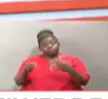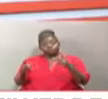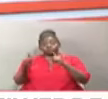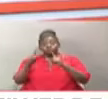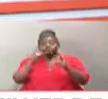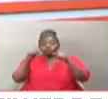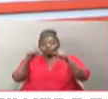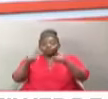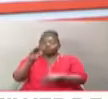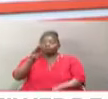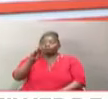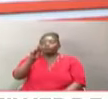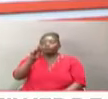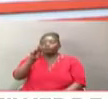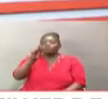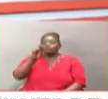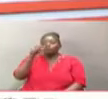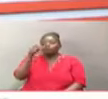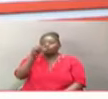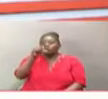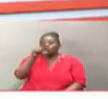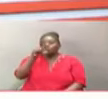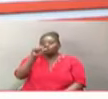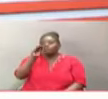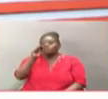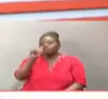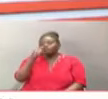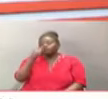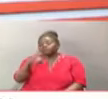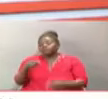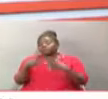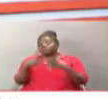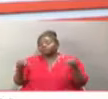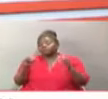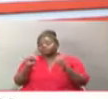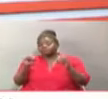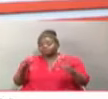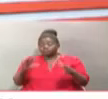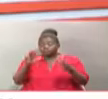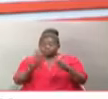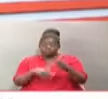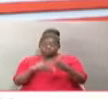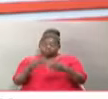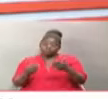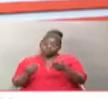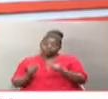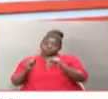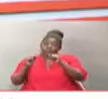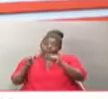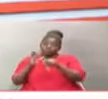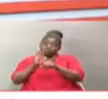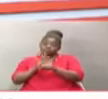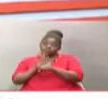Hotel wane Bugoloobi era nga tukugamba nti munnaffe tosaanidde kusubwa abayimbi abagenda okubeerayo.